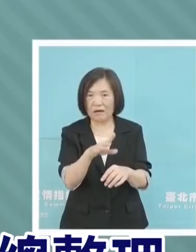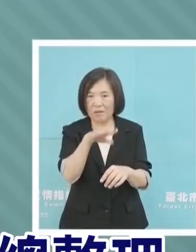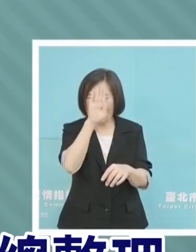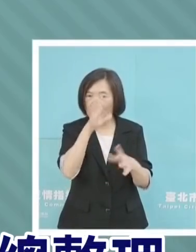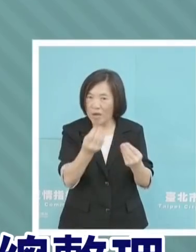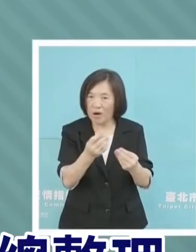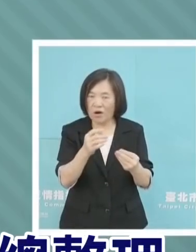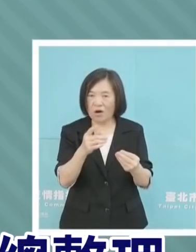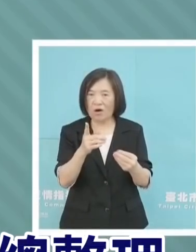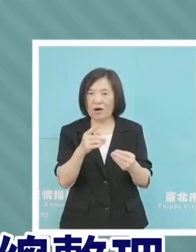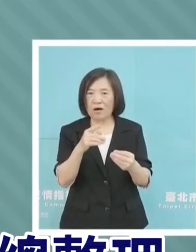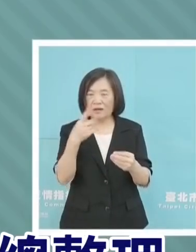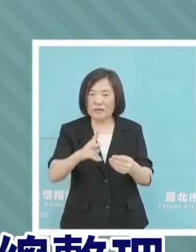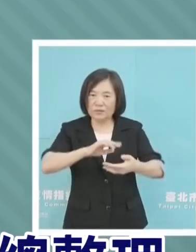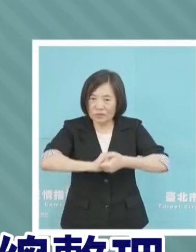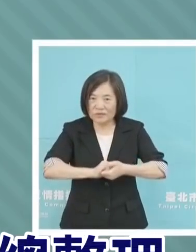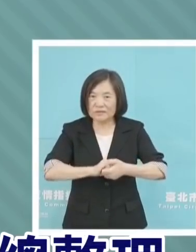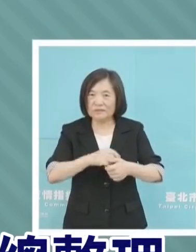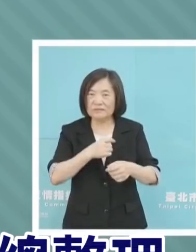决定说